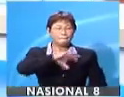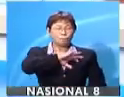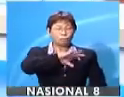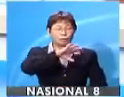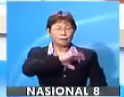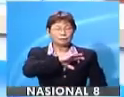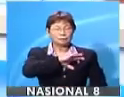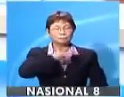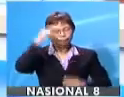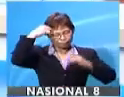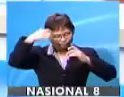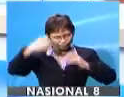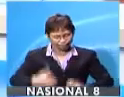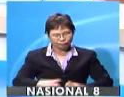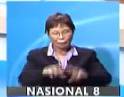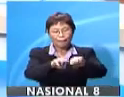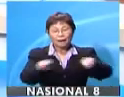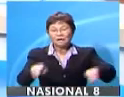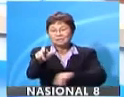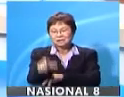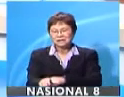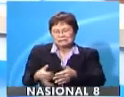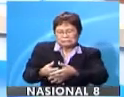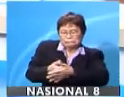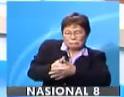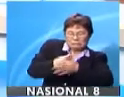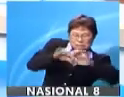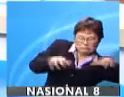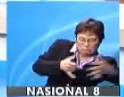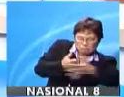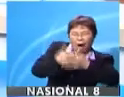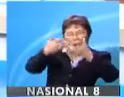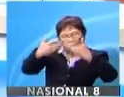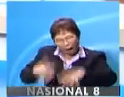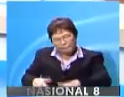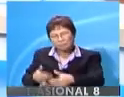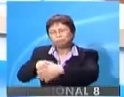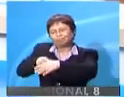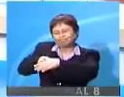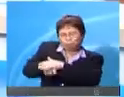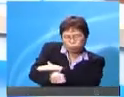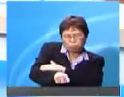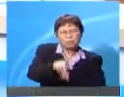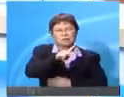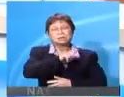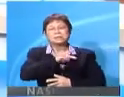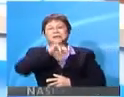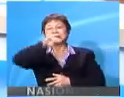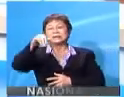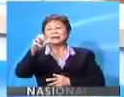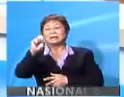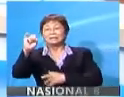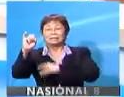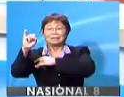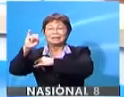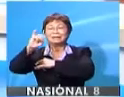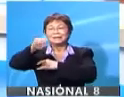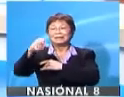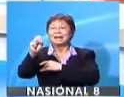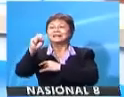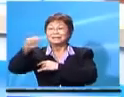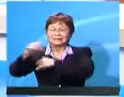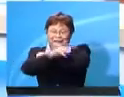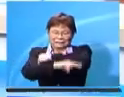Polis dalam pada itu mengesahkan pelajar terbabit dirogol sebelum dibunuh semalam. Ketua Jabatan Siasatan Jenayah Negeri Datuk Zakaria